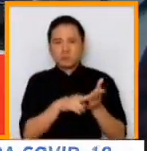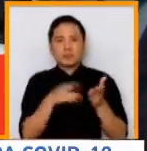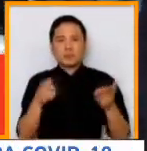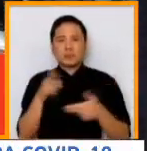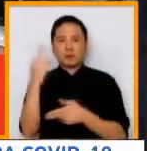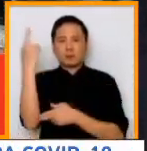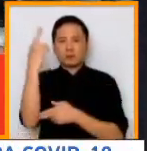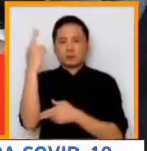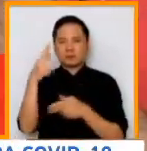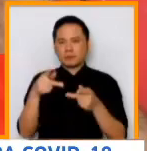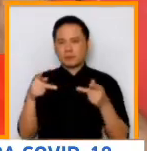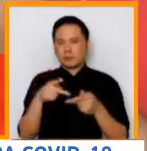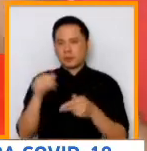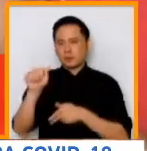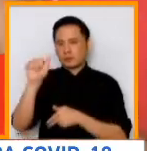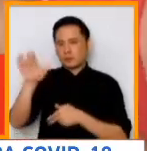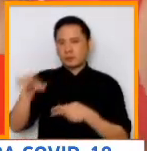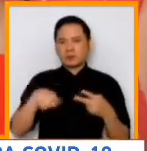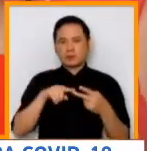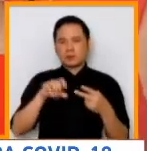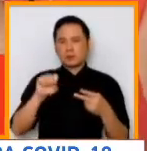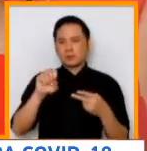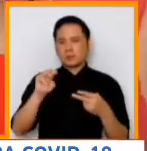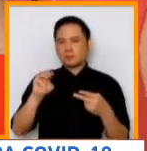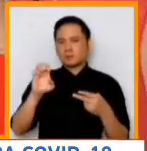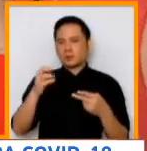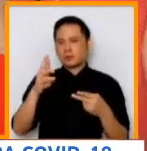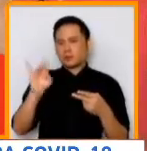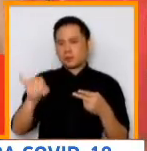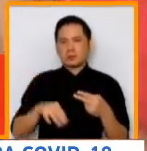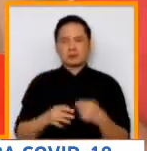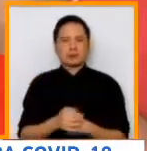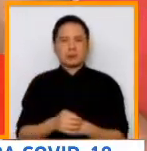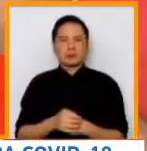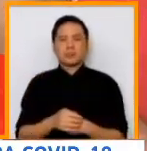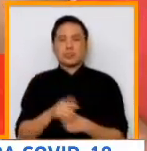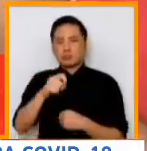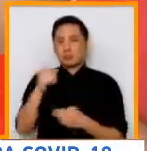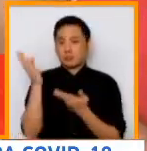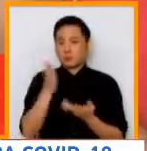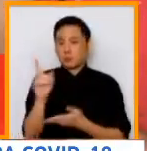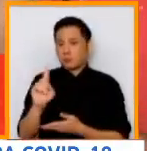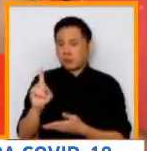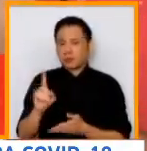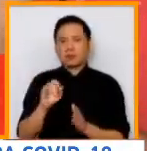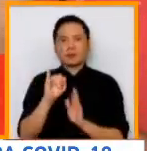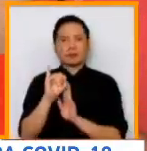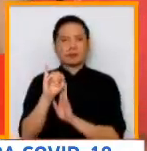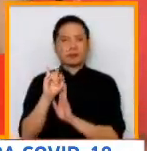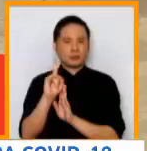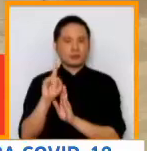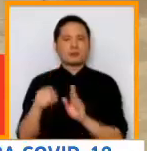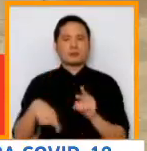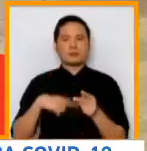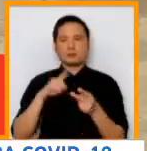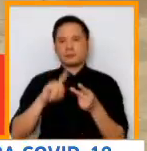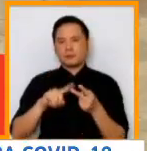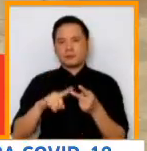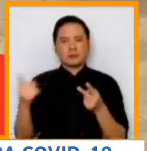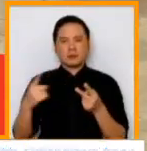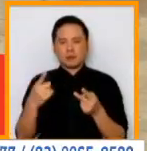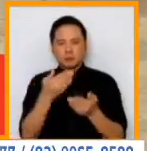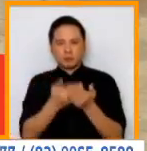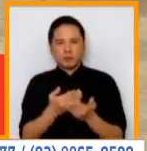Antipolo at sa SM Cherry. At magdala rin ng ID at patunay na sila residente ng Antipolo kung sila